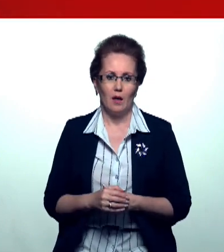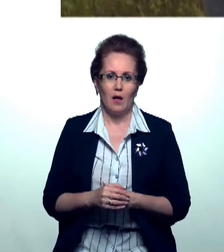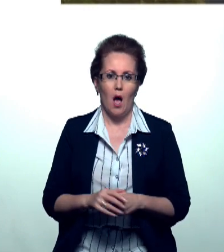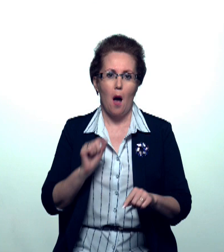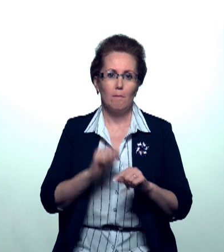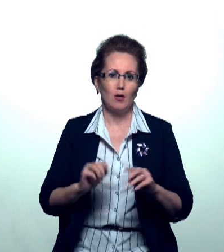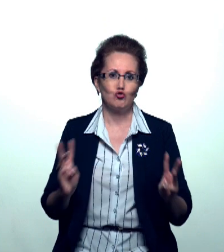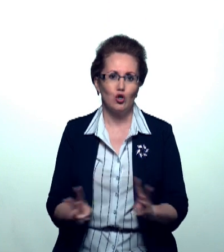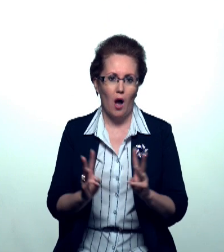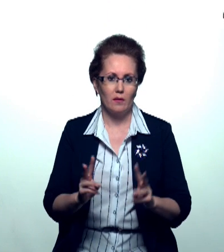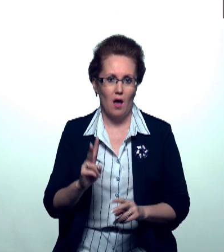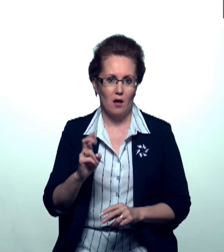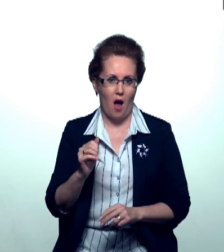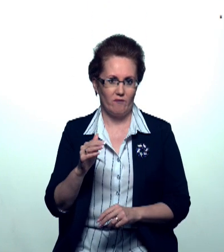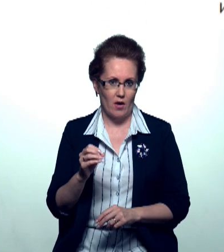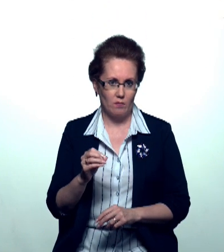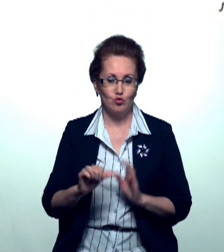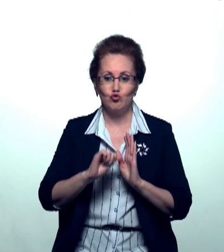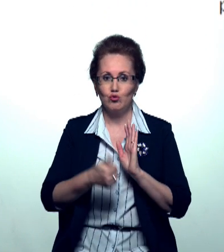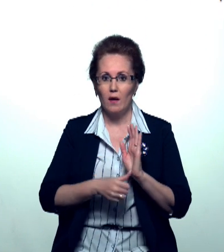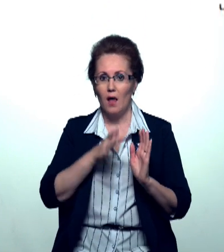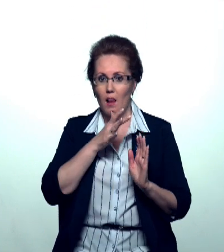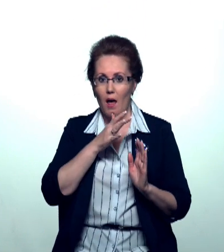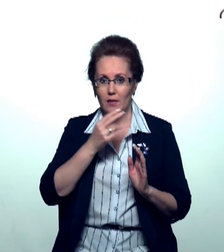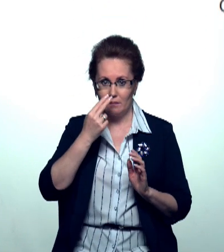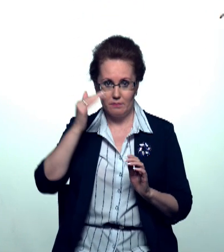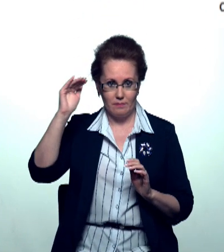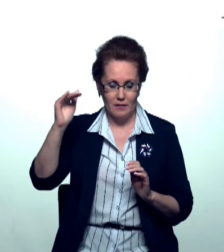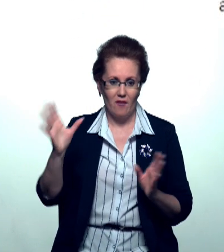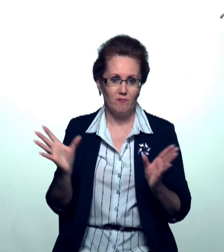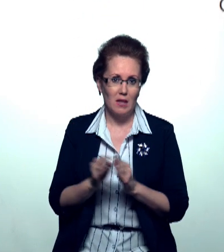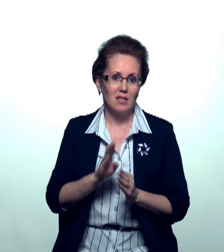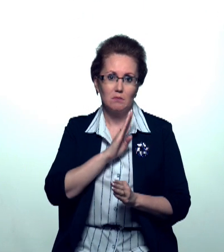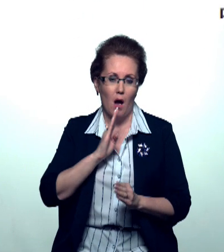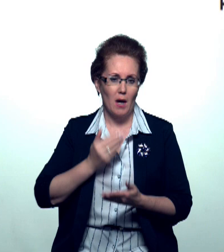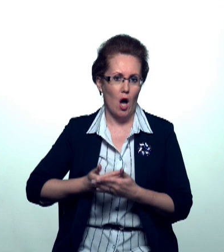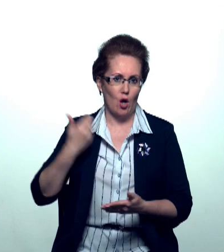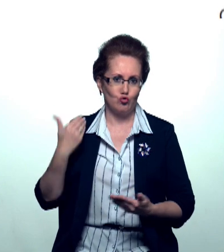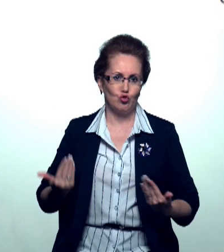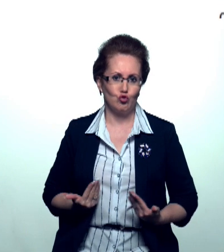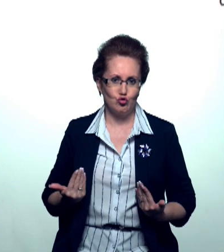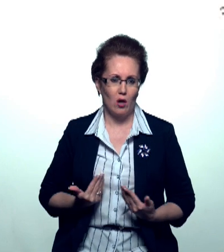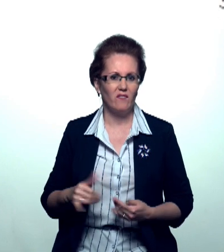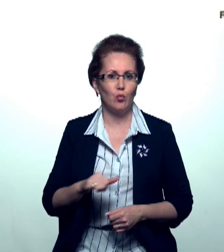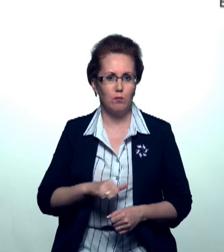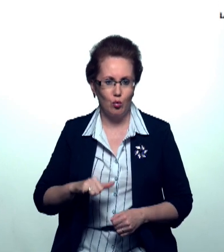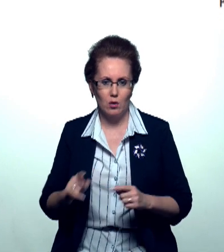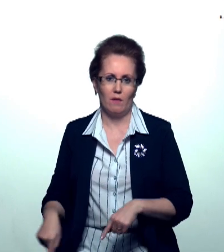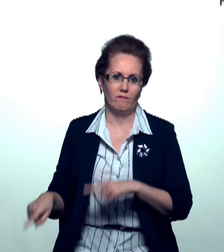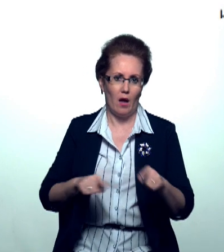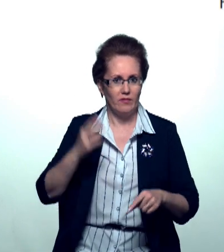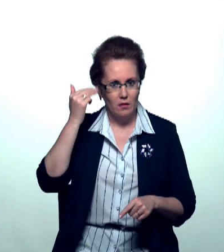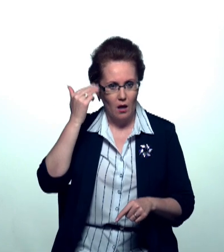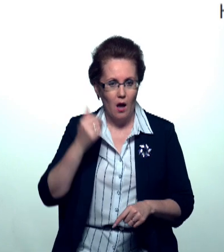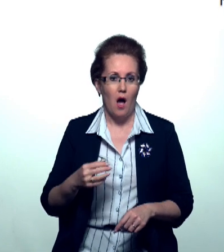поджигать кафе. 16-летний подросток с матерью до переезда в Татарстан проживал в Удмуртии. Как утверждает отец, еще в 18-м году